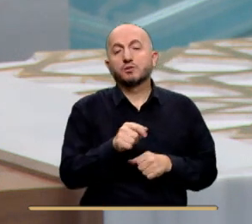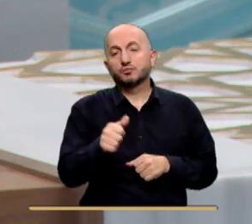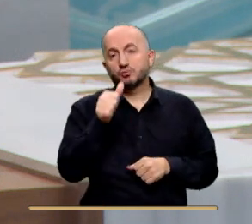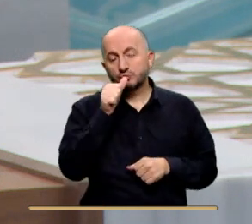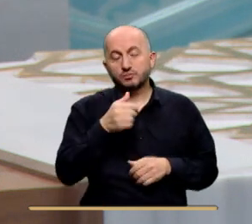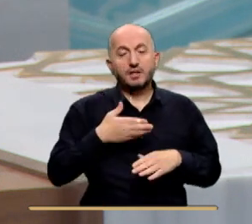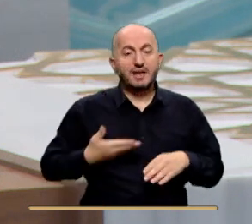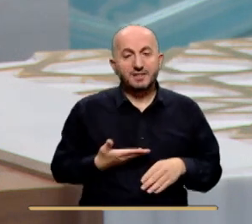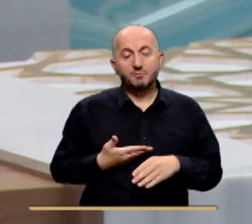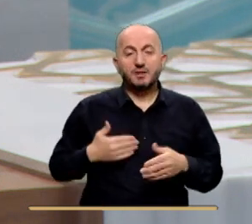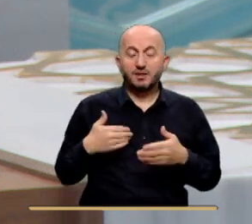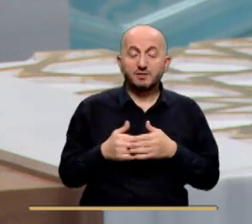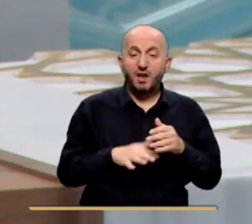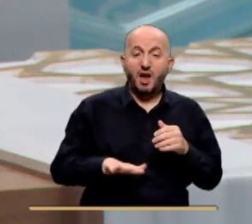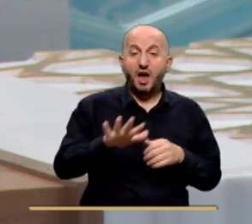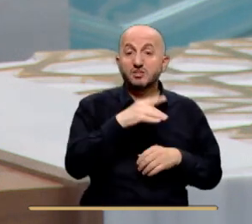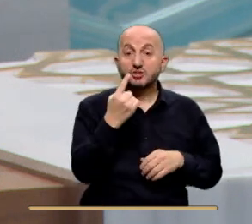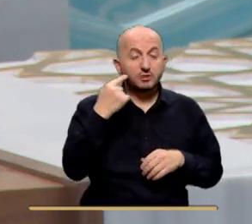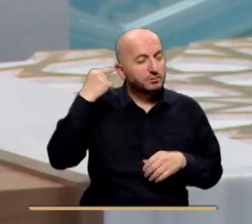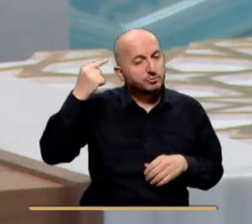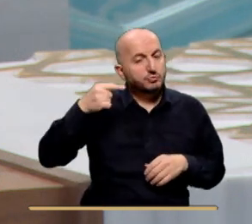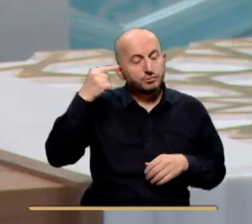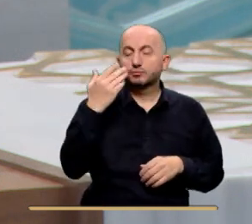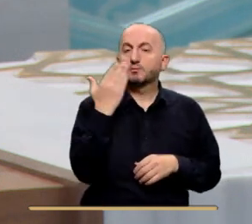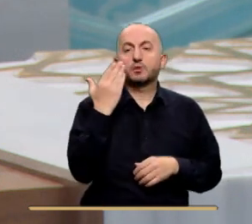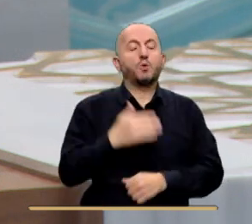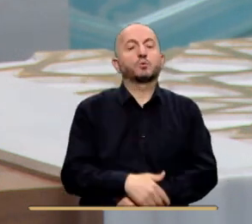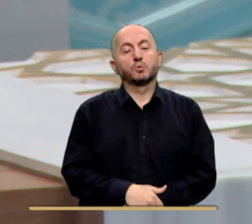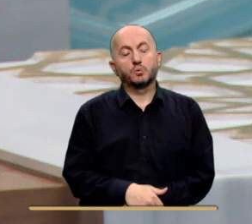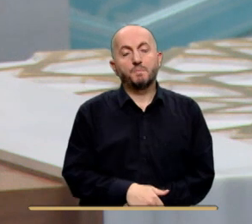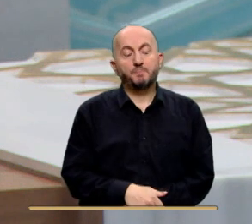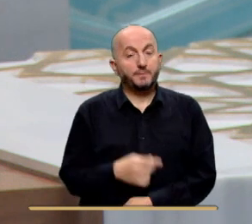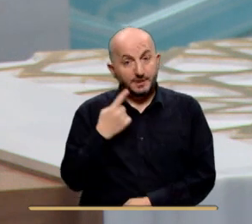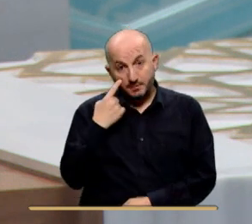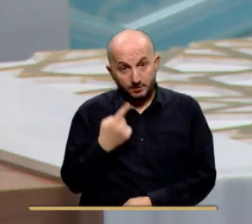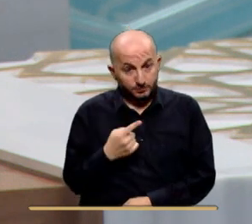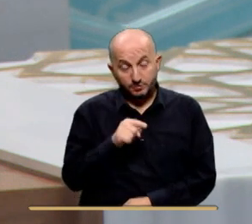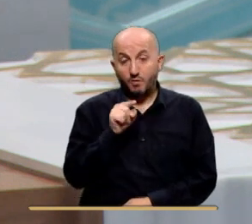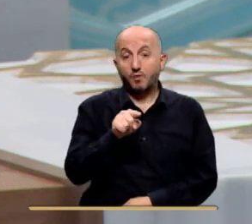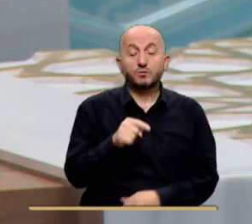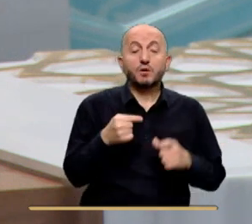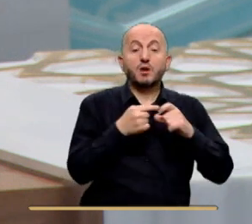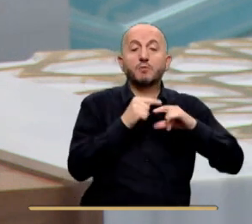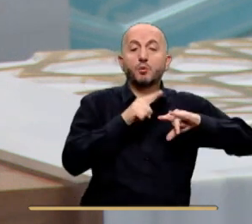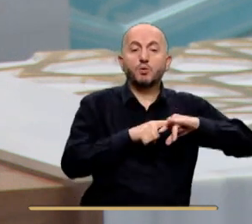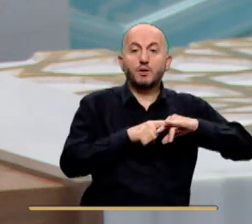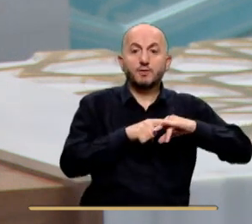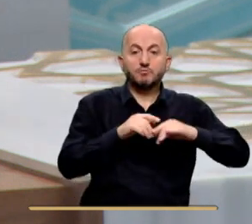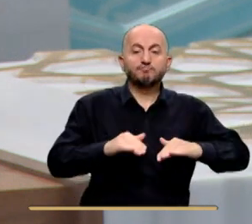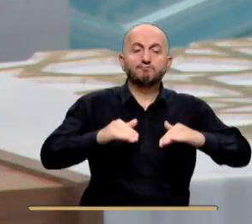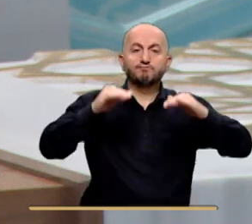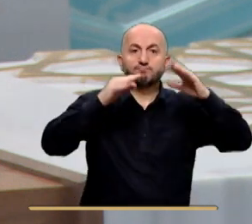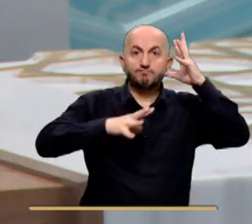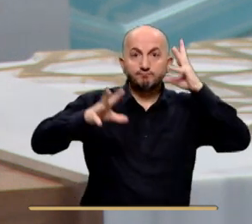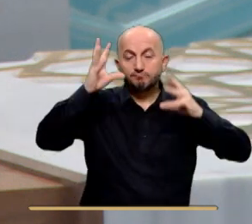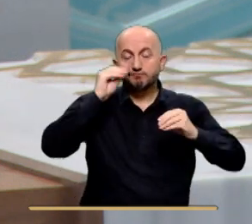suyundan ekmeğine kadar her şeyini düşündüğü bir okul. Bakıyorsunuz orada Ebu Hureyre yetişti. Mesela bazıları